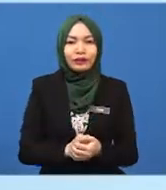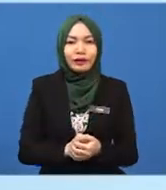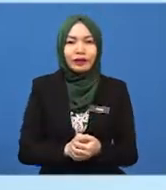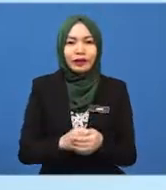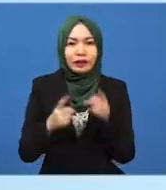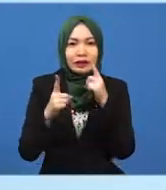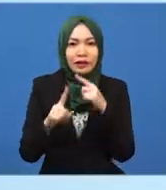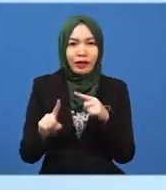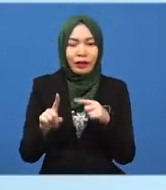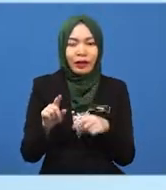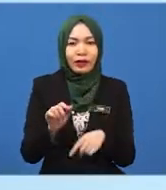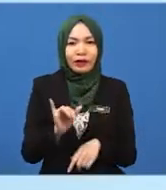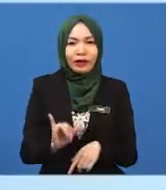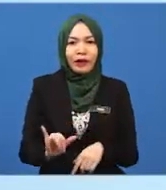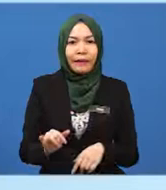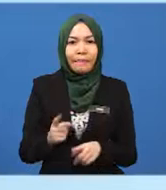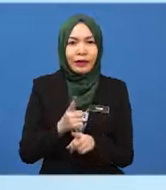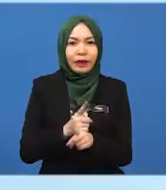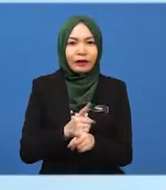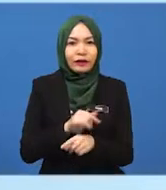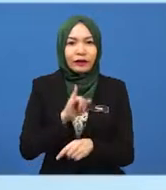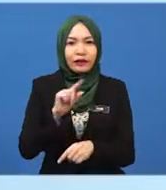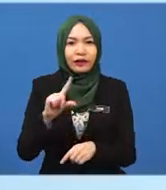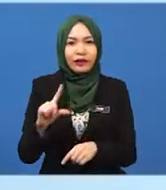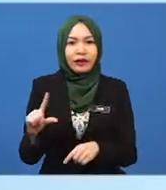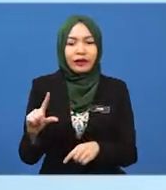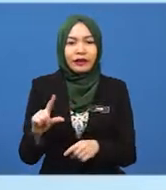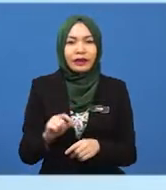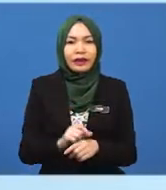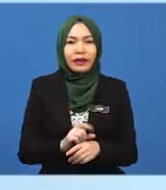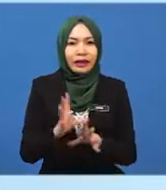Jawapan yang betul, cikgu berikan 3 bintang.